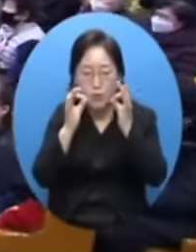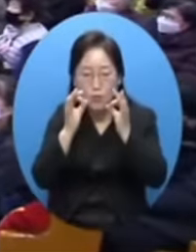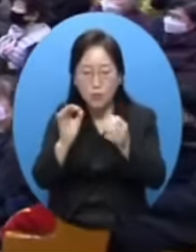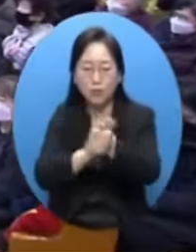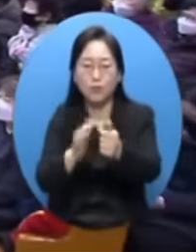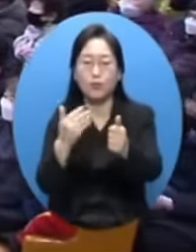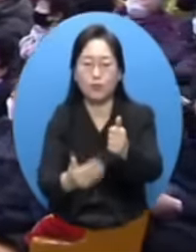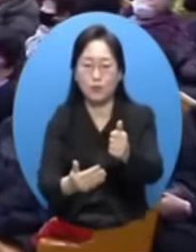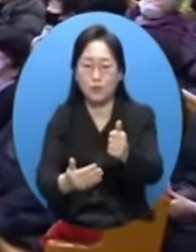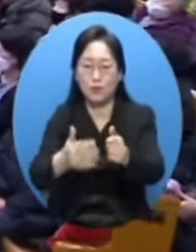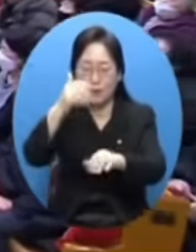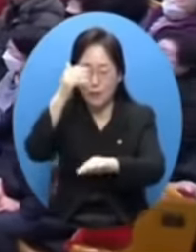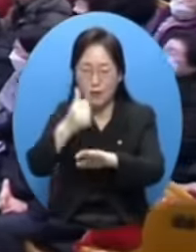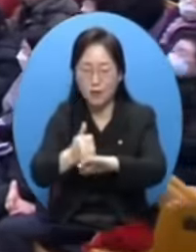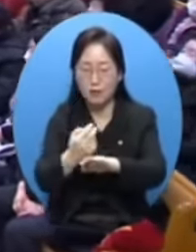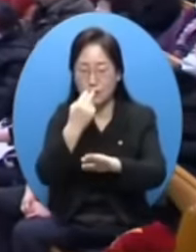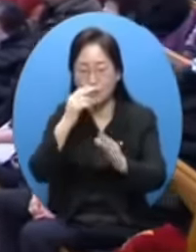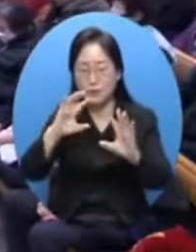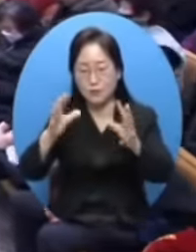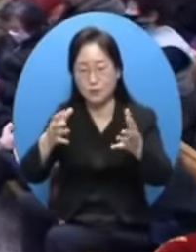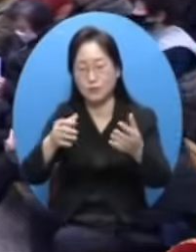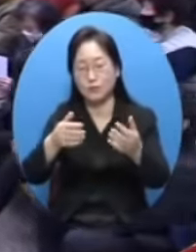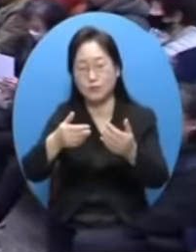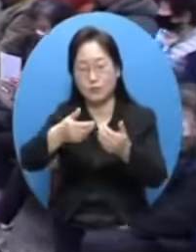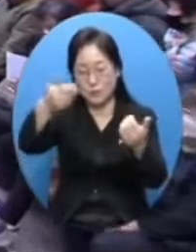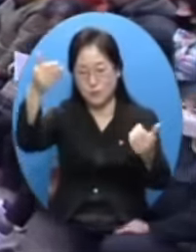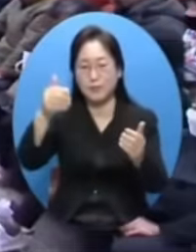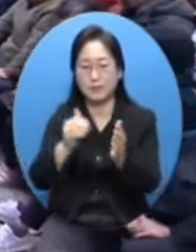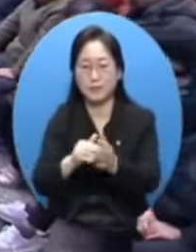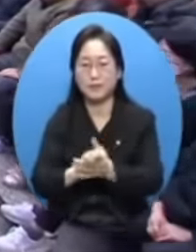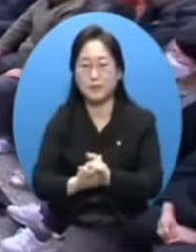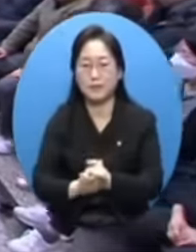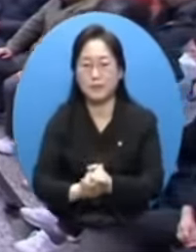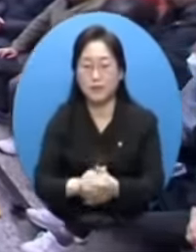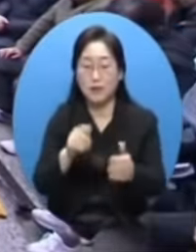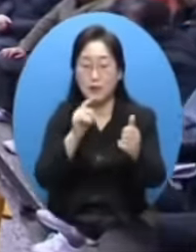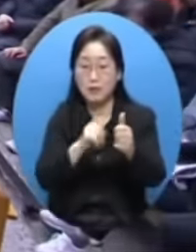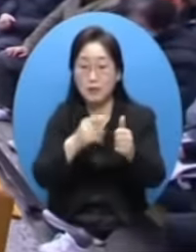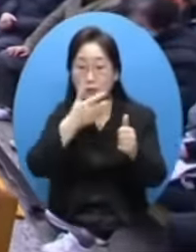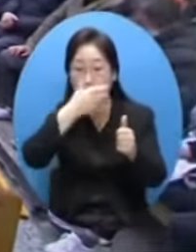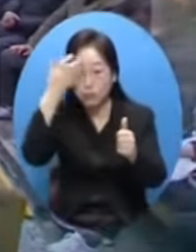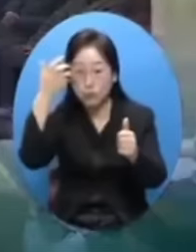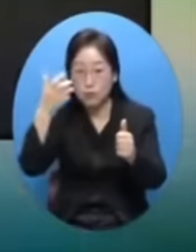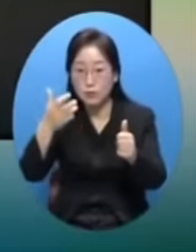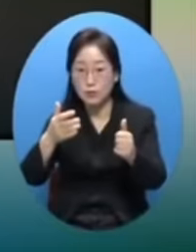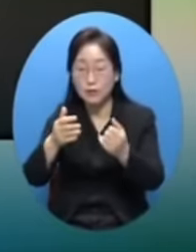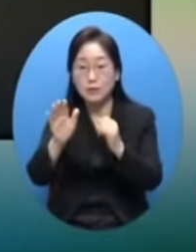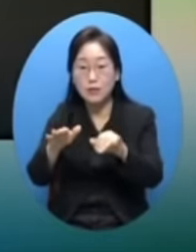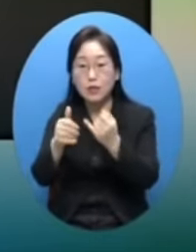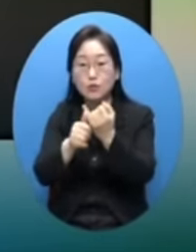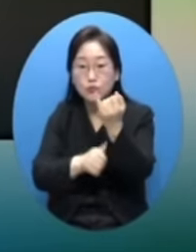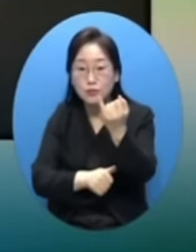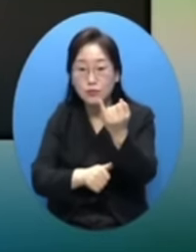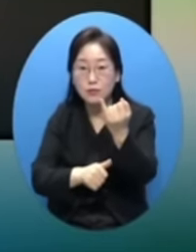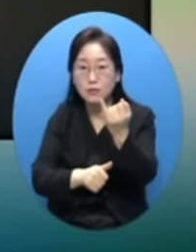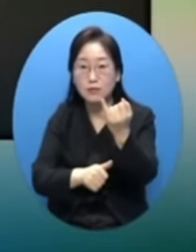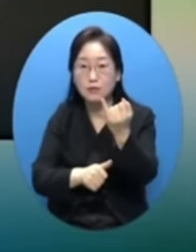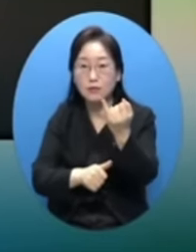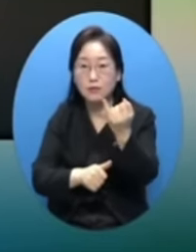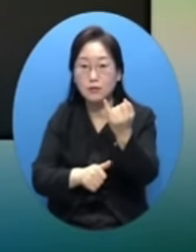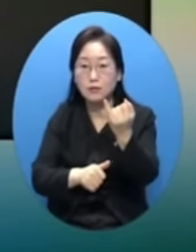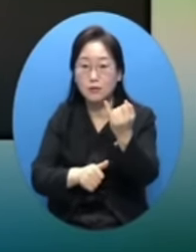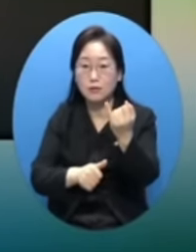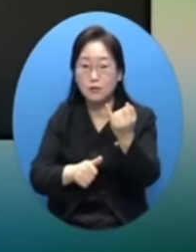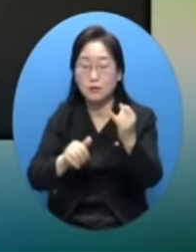그리고 하나님 부르심을 받았습니다 이제는 그 꿈이 그의 부인과 그 아들에게 어서 많은 사람들에게 꿈과